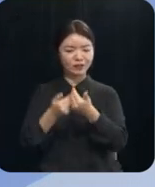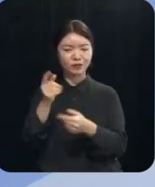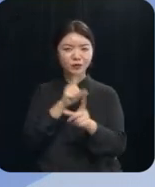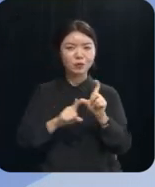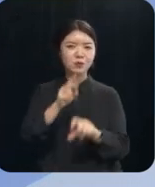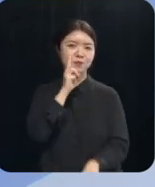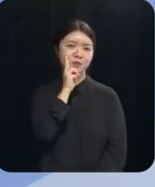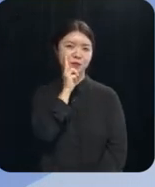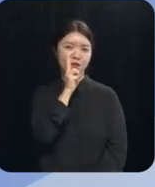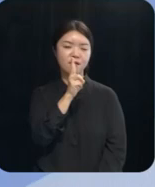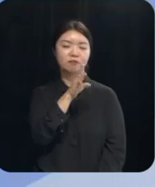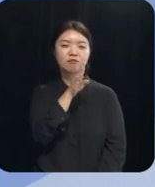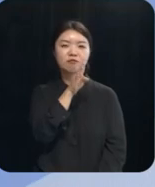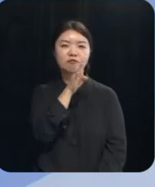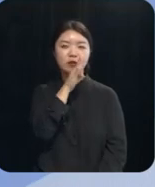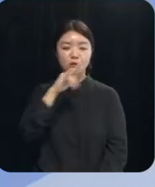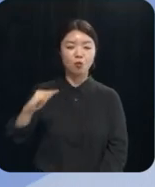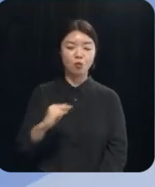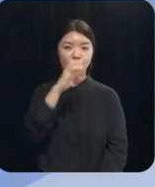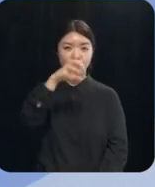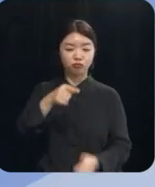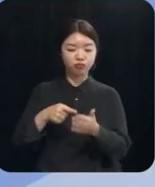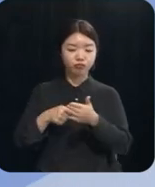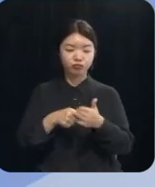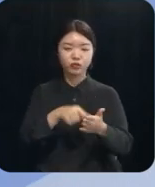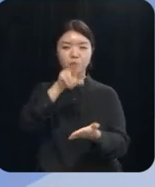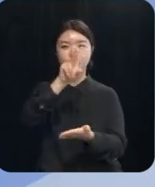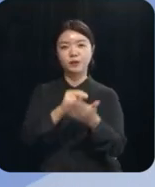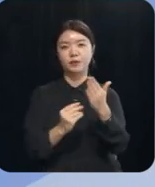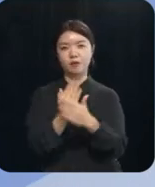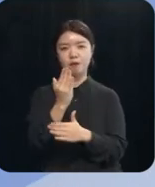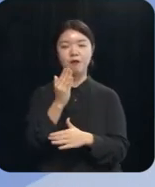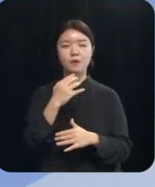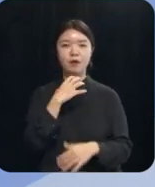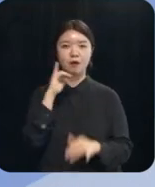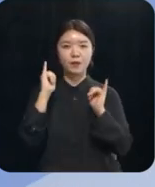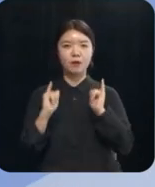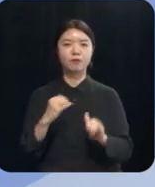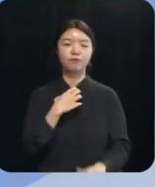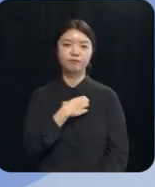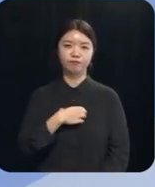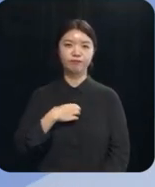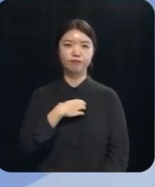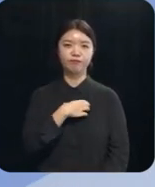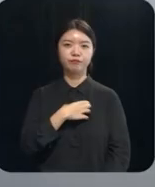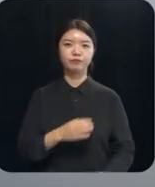격화되어서 실제 공항 추진에 차질이 빚지 않을까 우려됩니다.